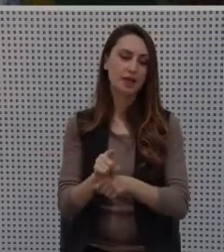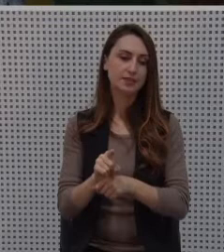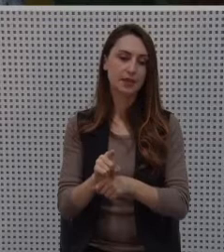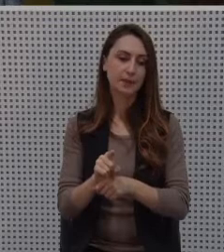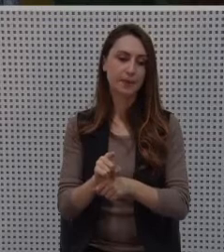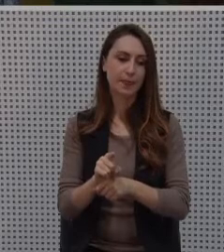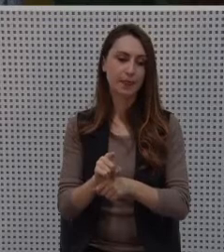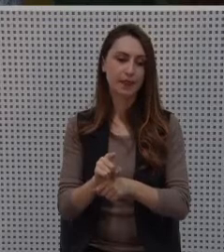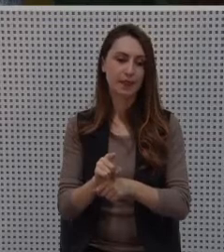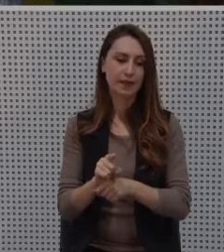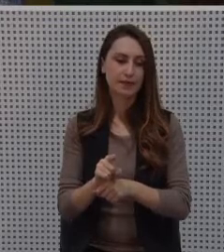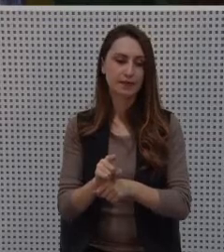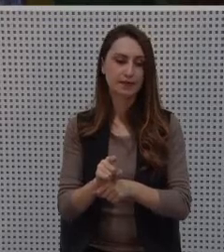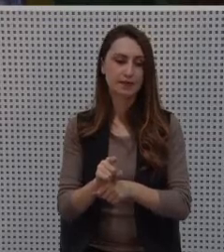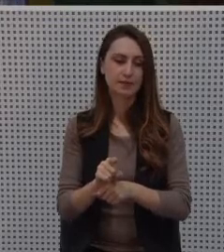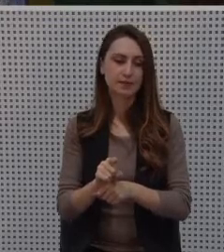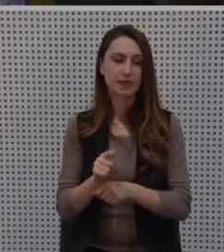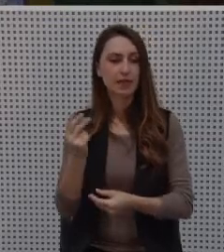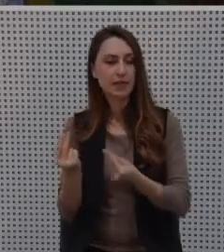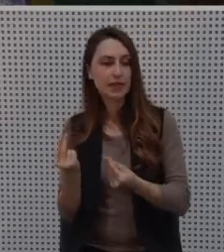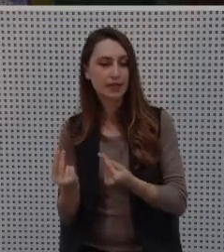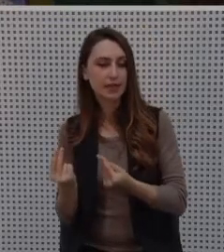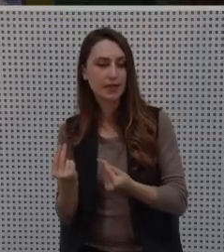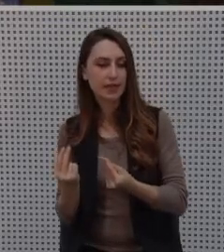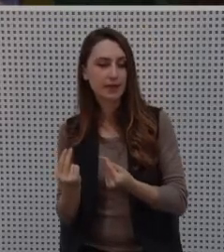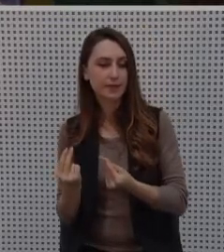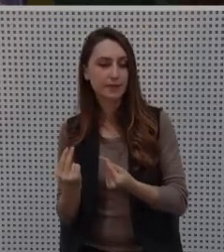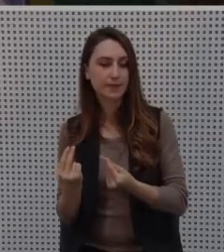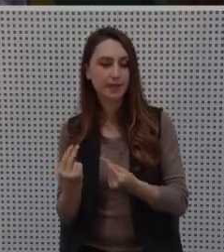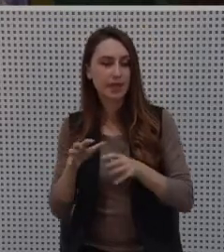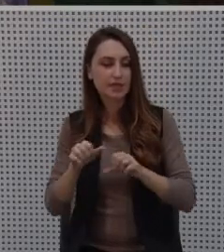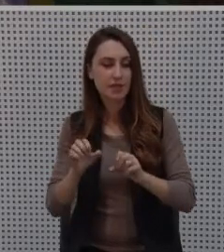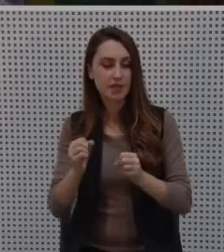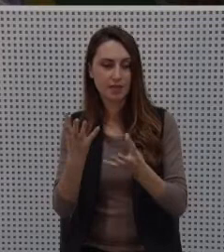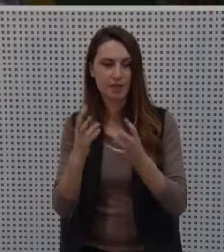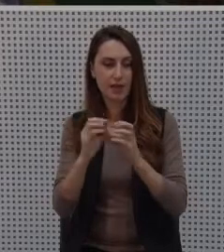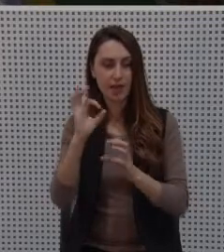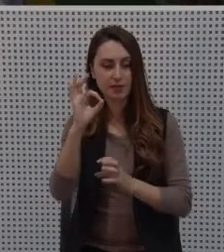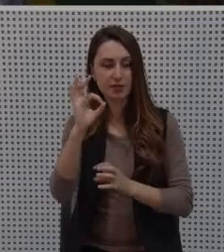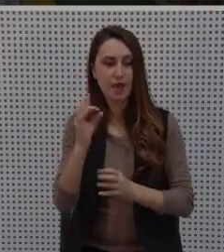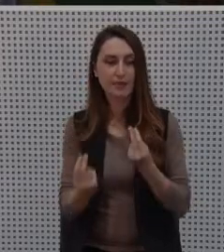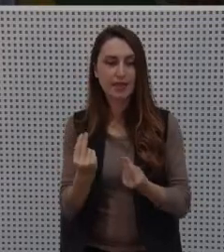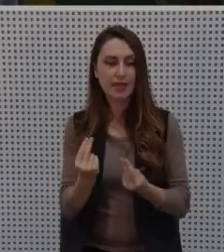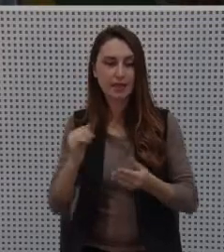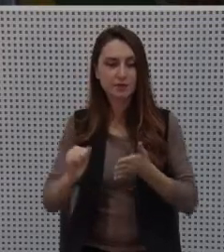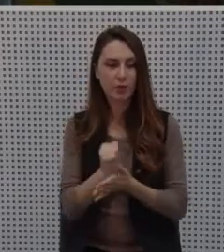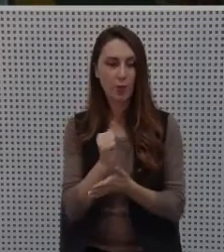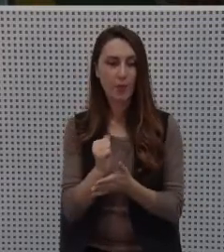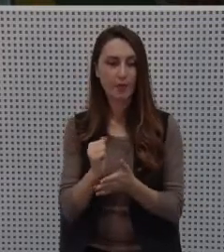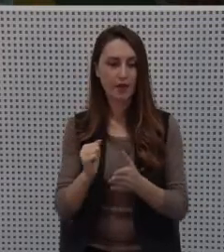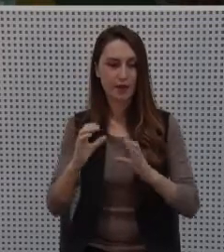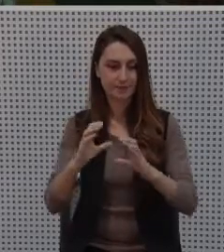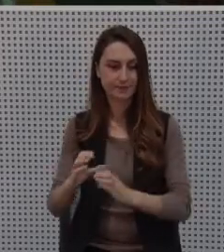задания на моторные способности. Это и игры с массажными мячами, игры в